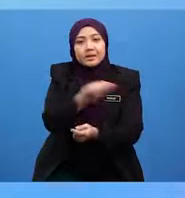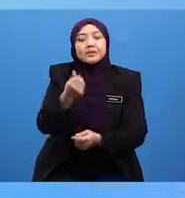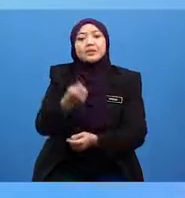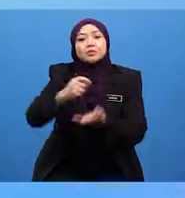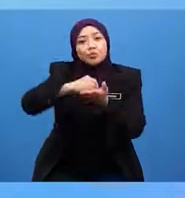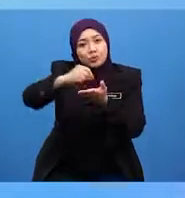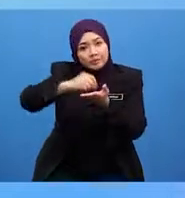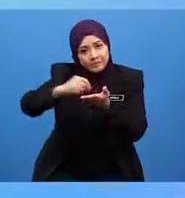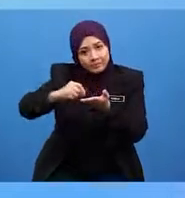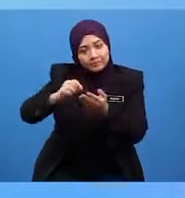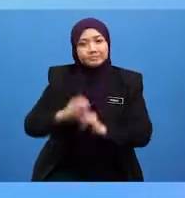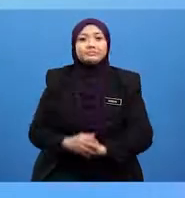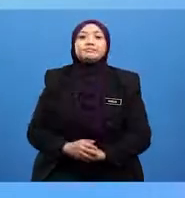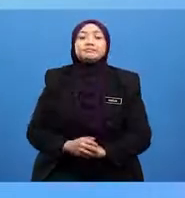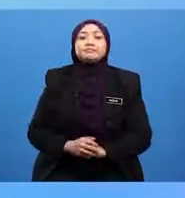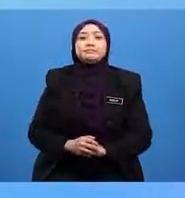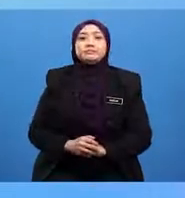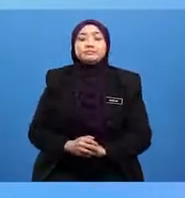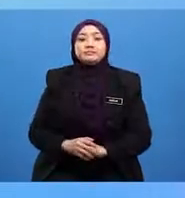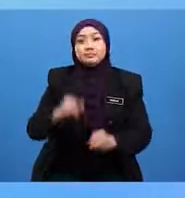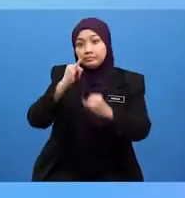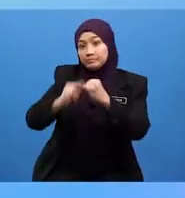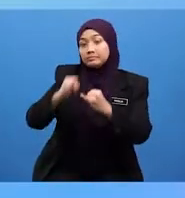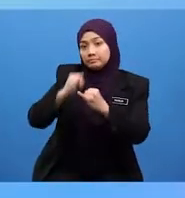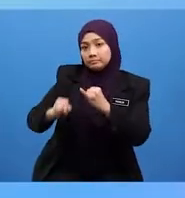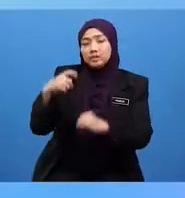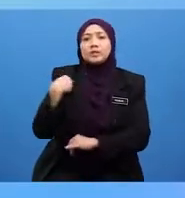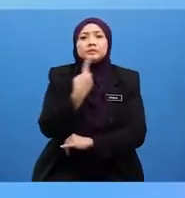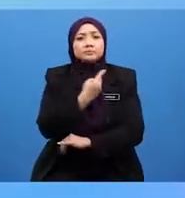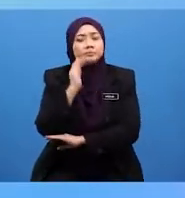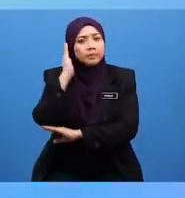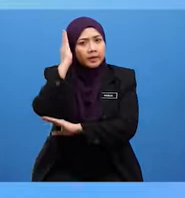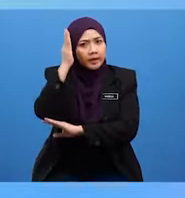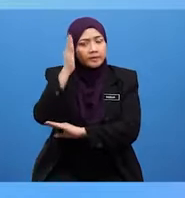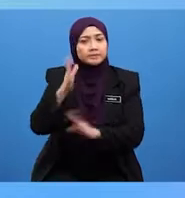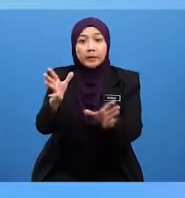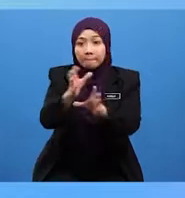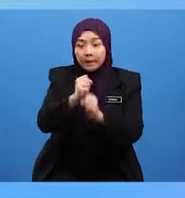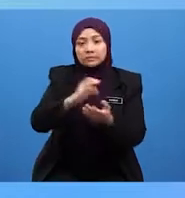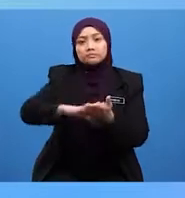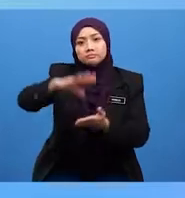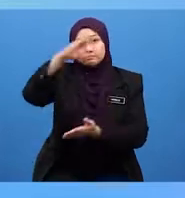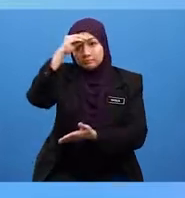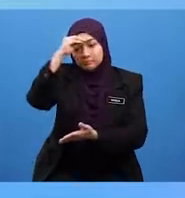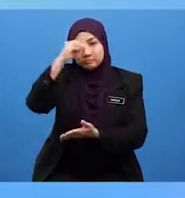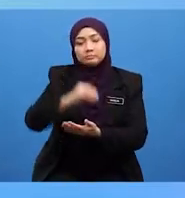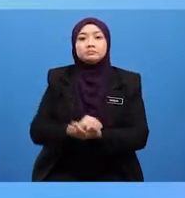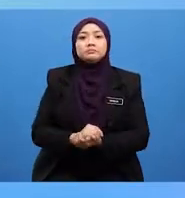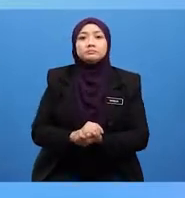masing-masing. Pada akhir subtopik 7.2 ini, cikgu berharap murid-murid